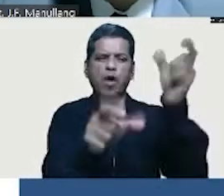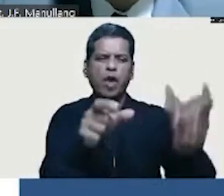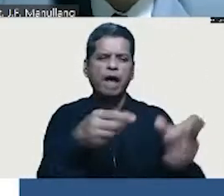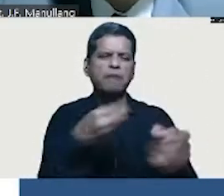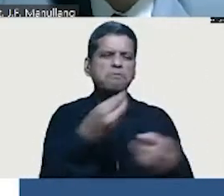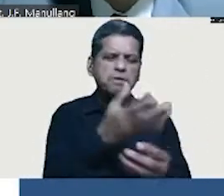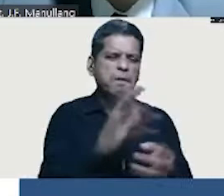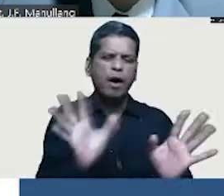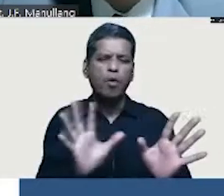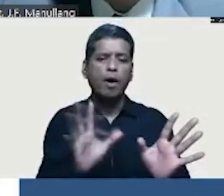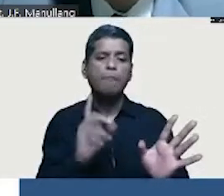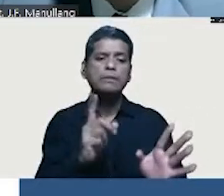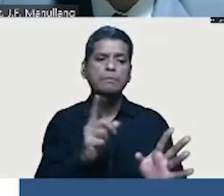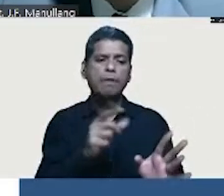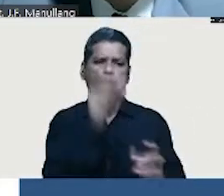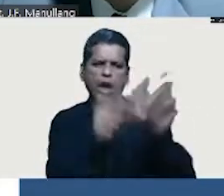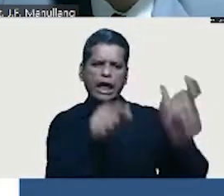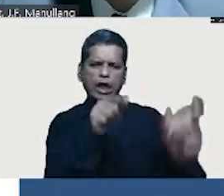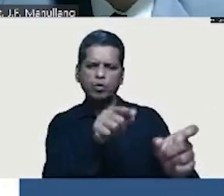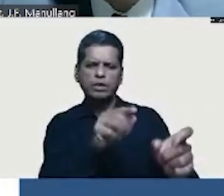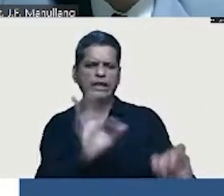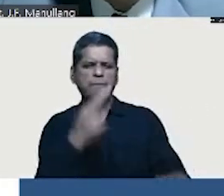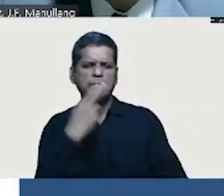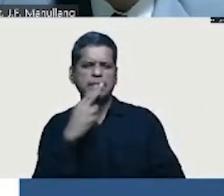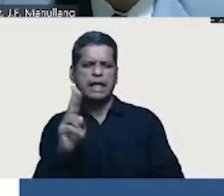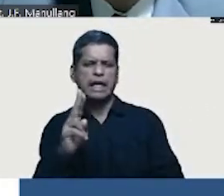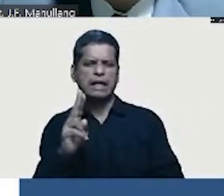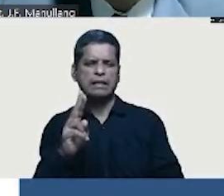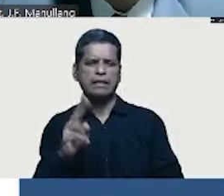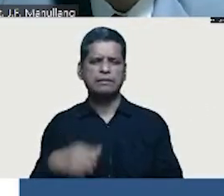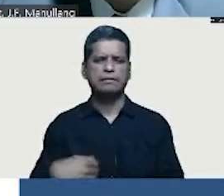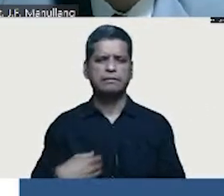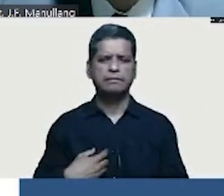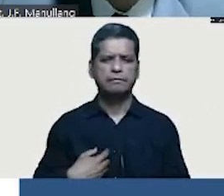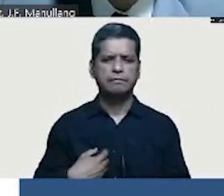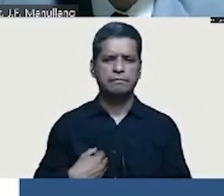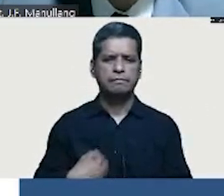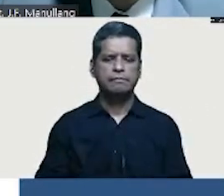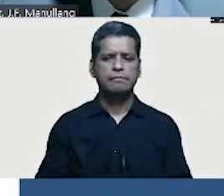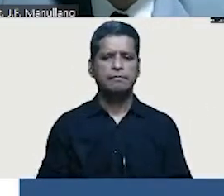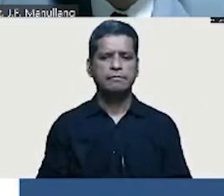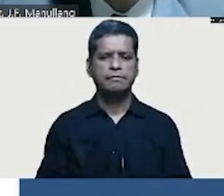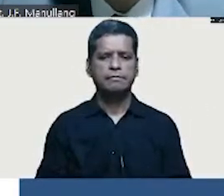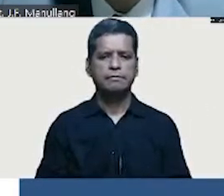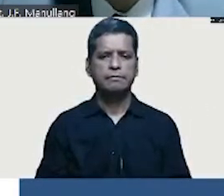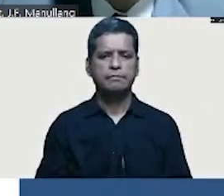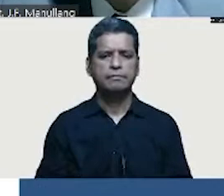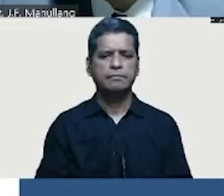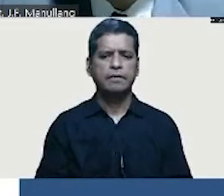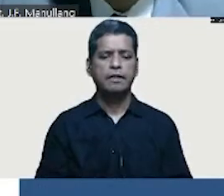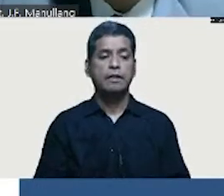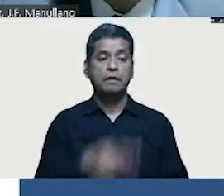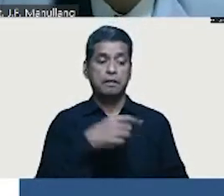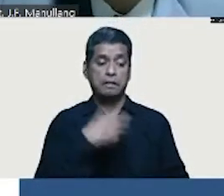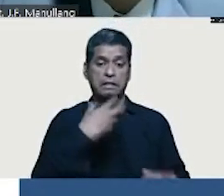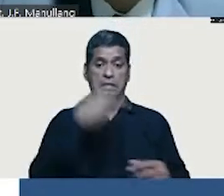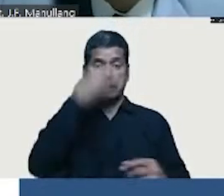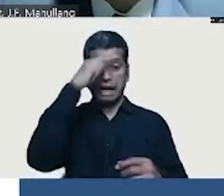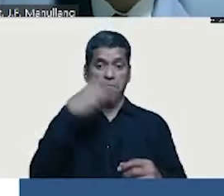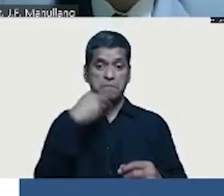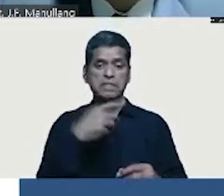Bahkan dia juga dimusuhi dia juga dibenci oleh karena menyampaikan firman Tuhan dia Coba berdiam diri Tetapi dia bilang